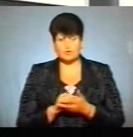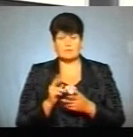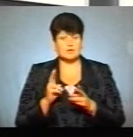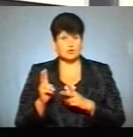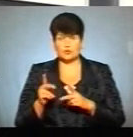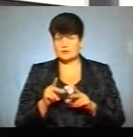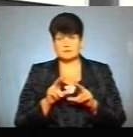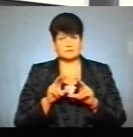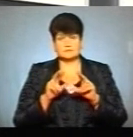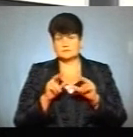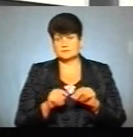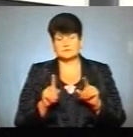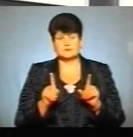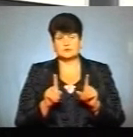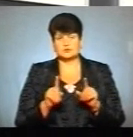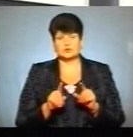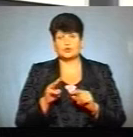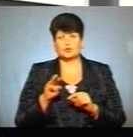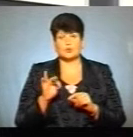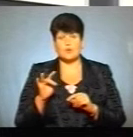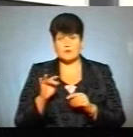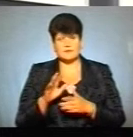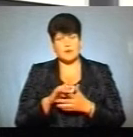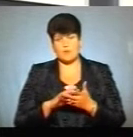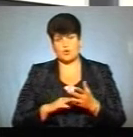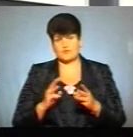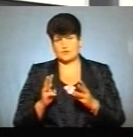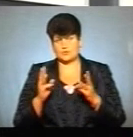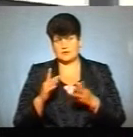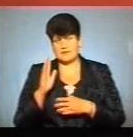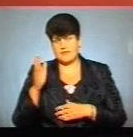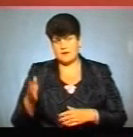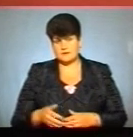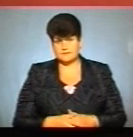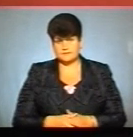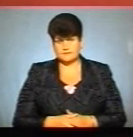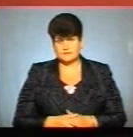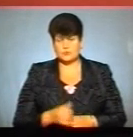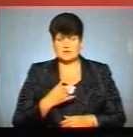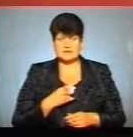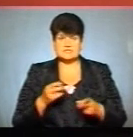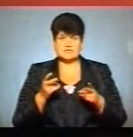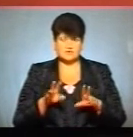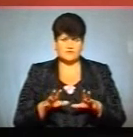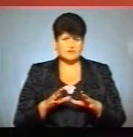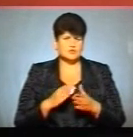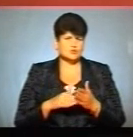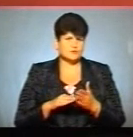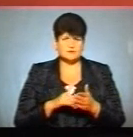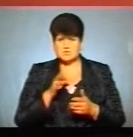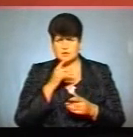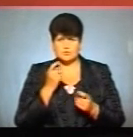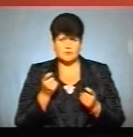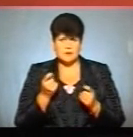не гарантований від того, що торфи не продовжуватимуть горіти і надалі. В нас залишається вже зовсім мало ефірного